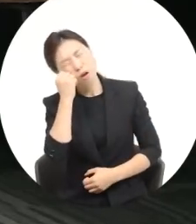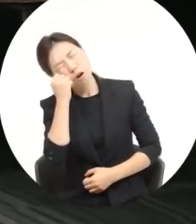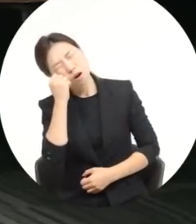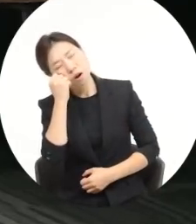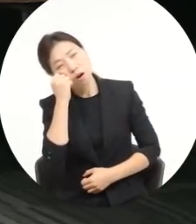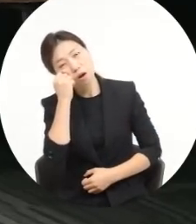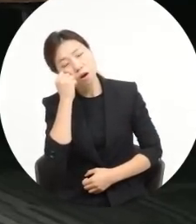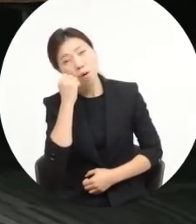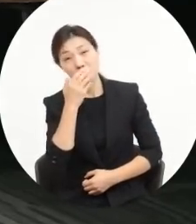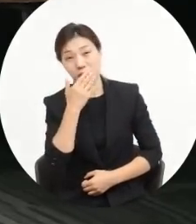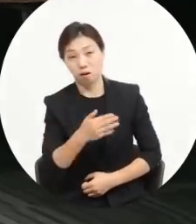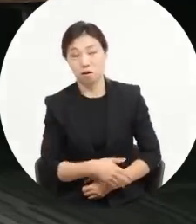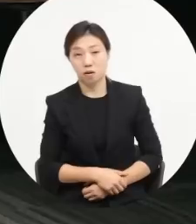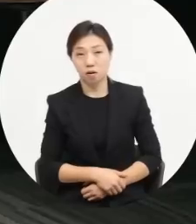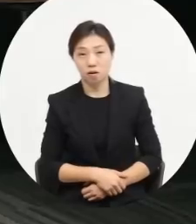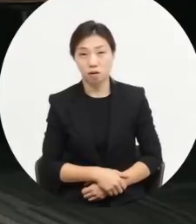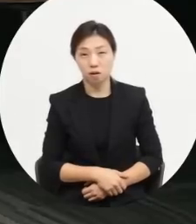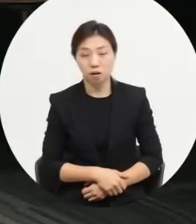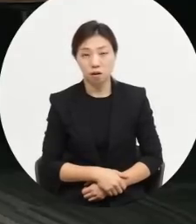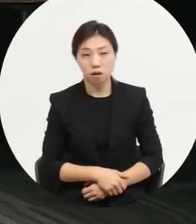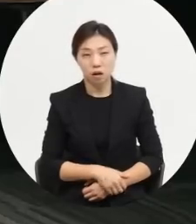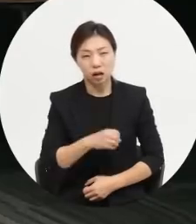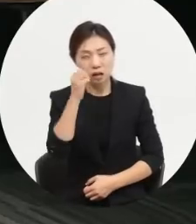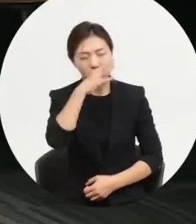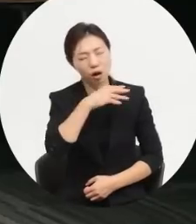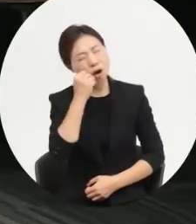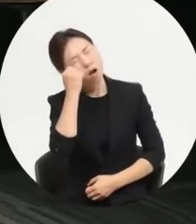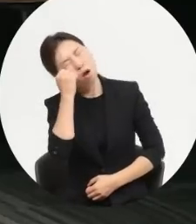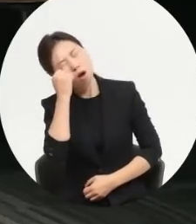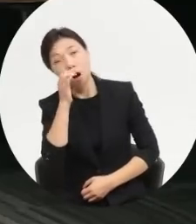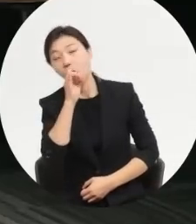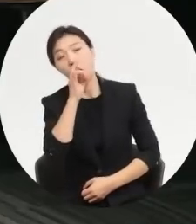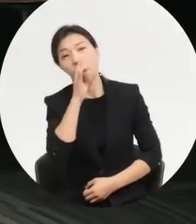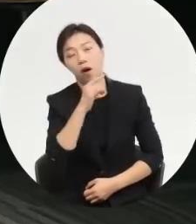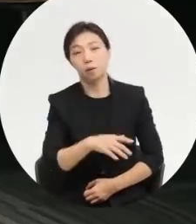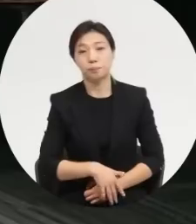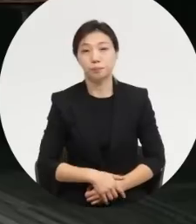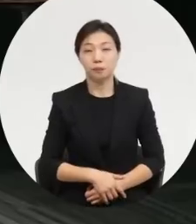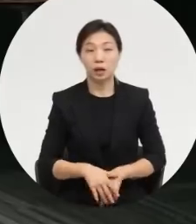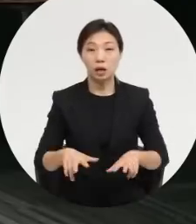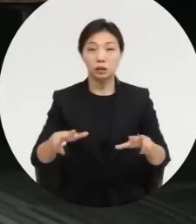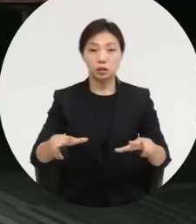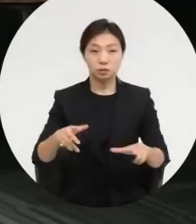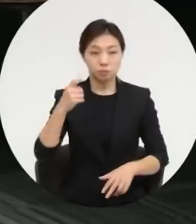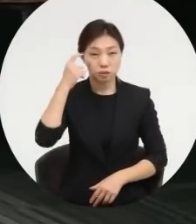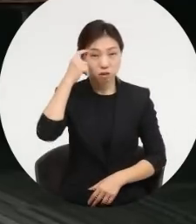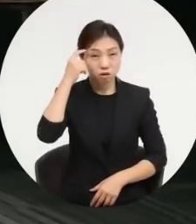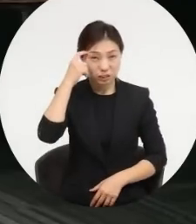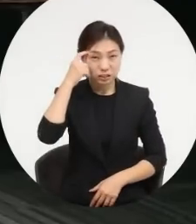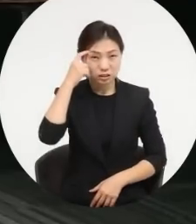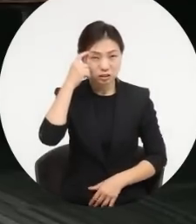들 수가 없어요. 뭔가를 먹지 않으면은. 근데 제가 정신과 약을 먹고 있는데,